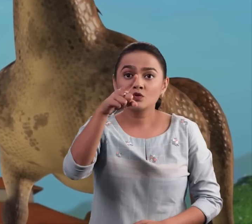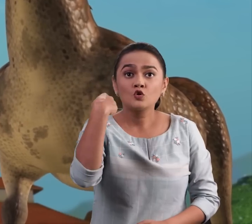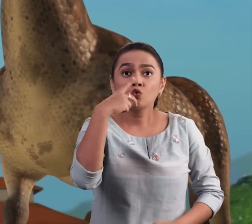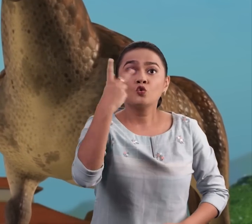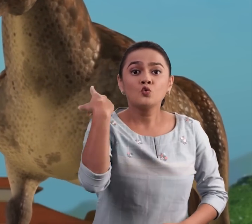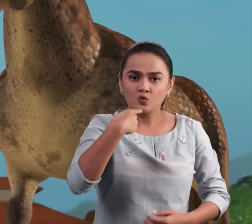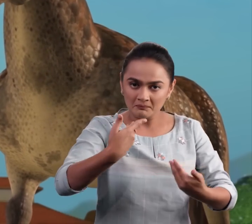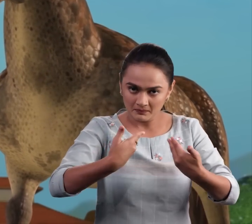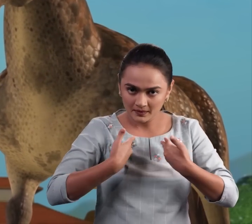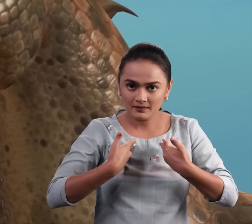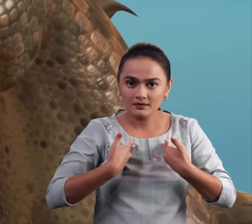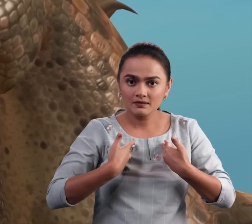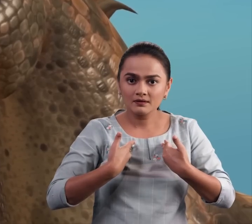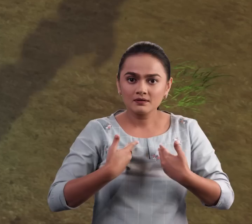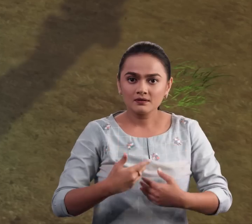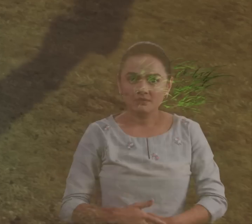तुम जिसे ढूंढ रहे हो वो मैं हूँ।